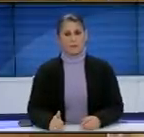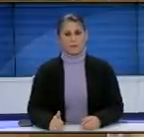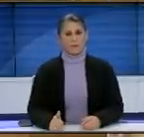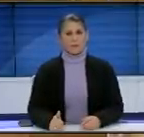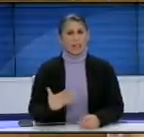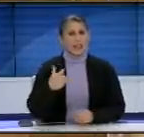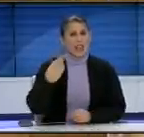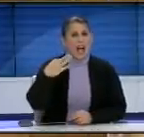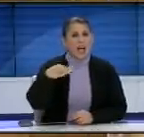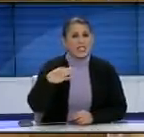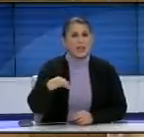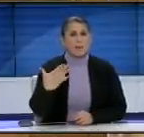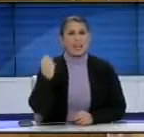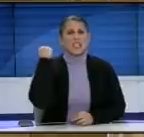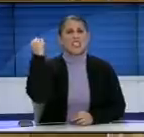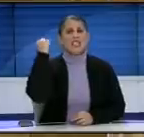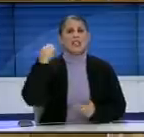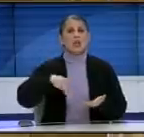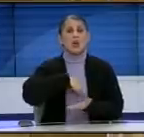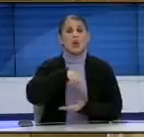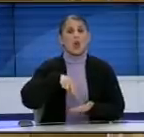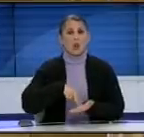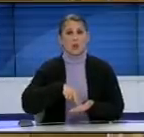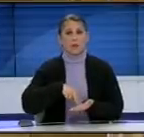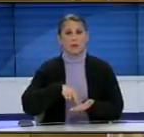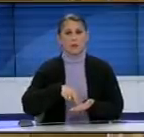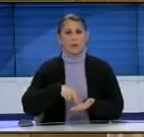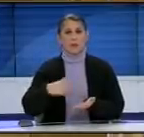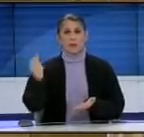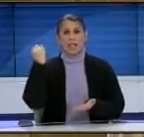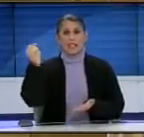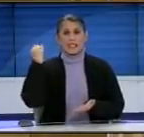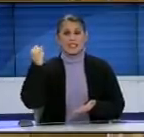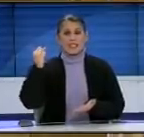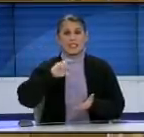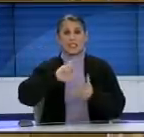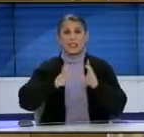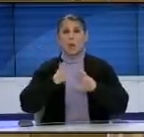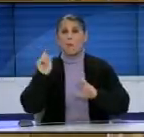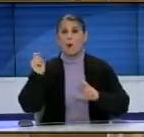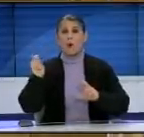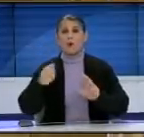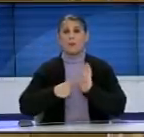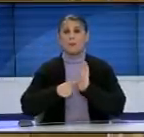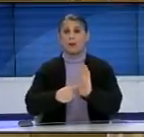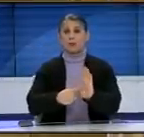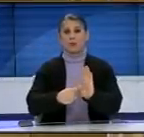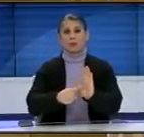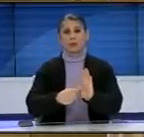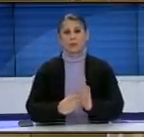Την αδυναμία της να έχει έναν ισχυρό ρόλο, μια ισχυρή γεωπολιτική παρουσία,